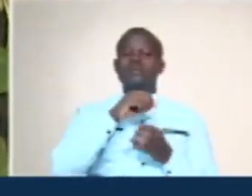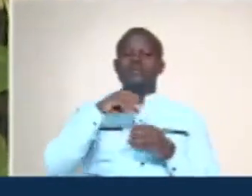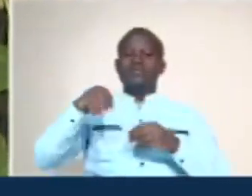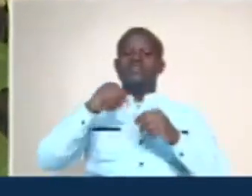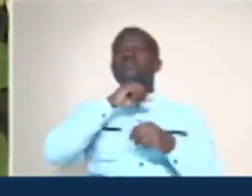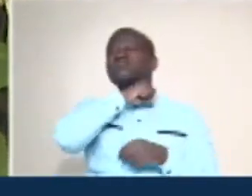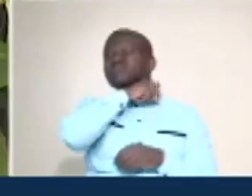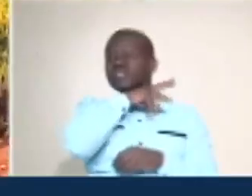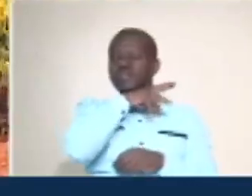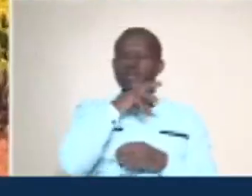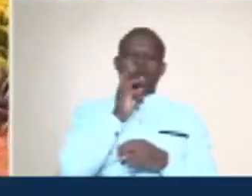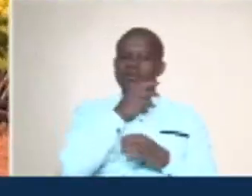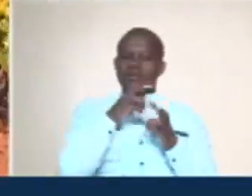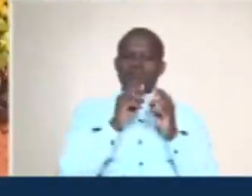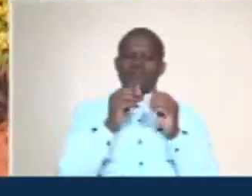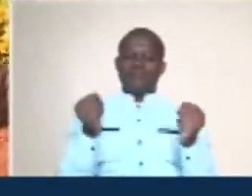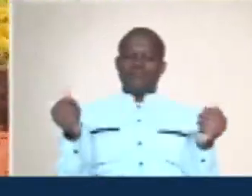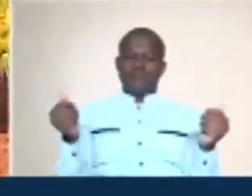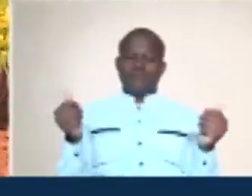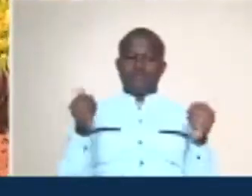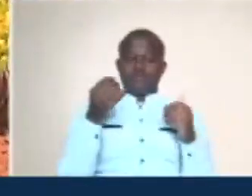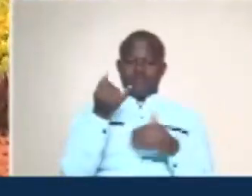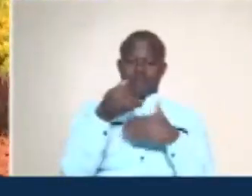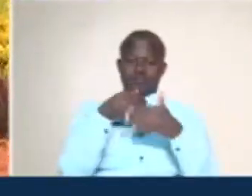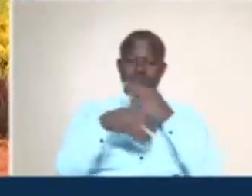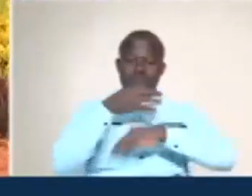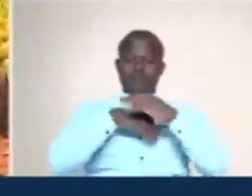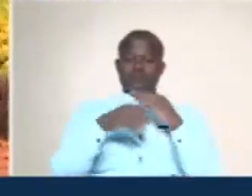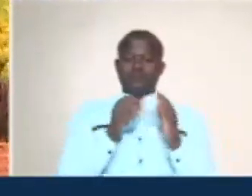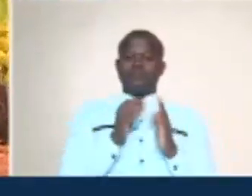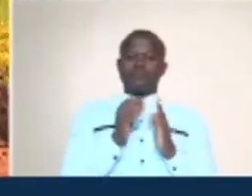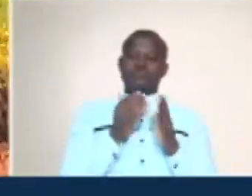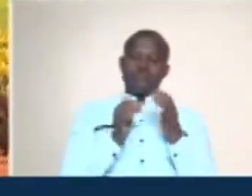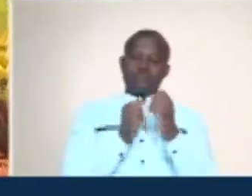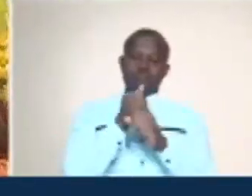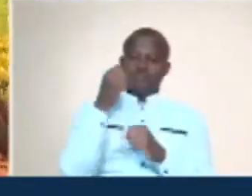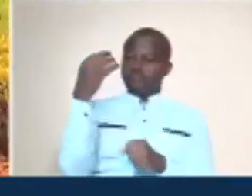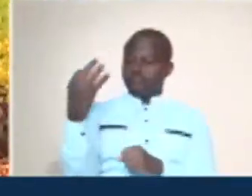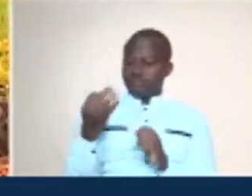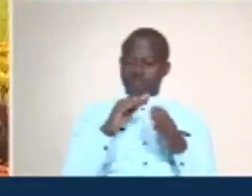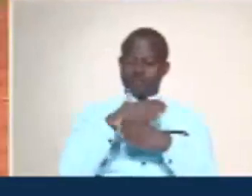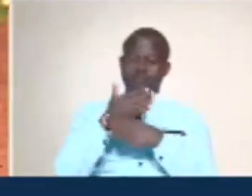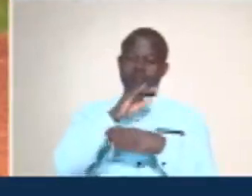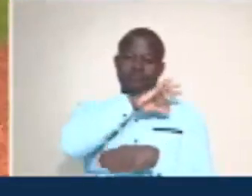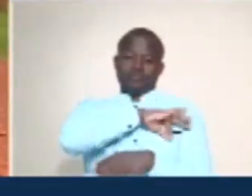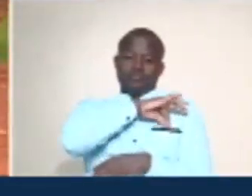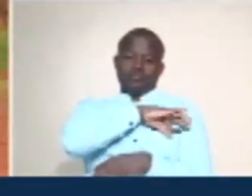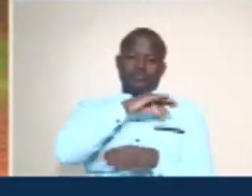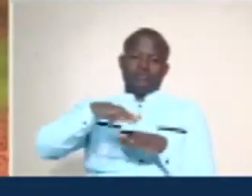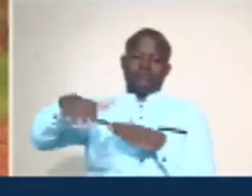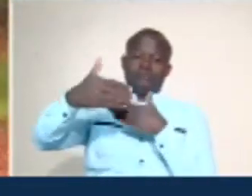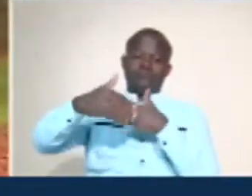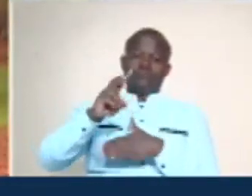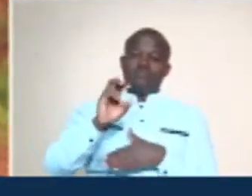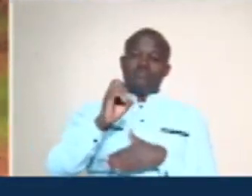y'amazi mu buryo burambye iyubakwa ry'uru ruganda rizamara imyaka 3 riri muri gahunda yo gusaranganya inyungu z'icyogogo cy'ikiyaga